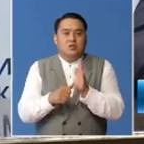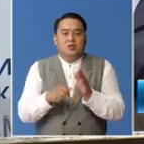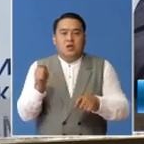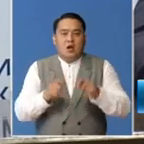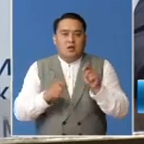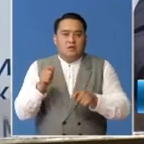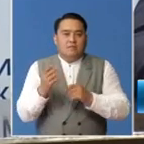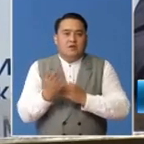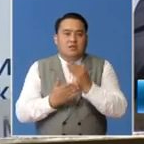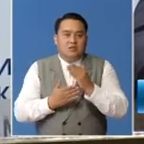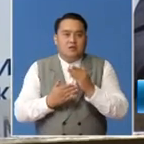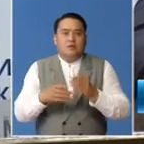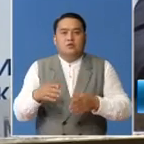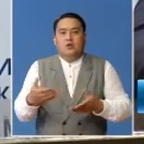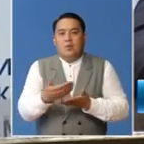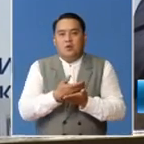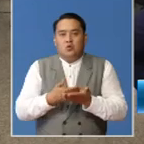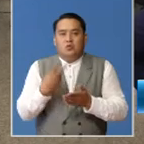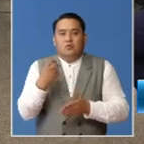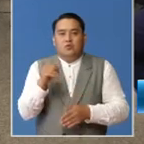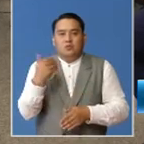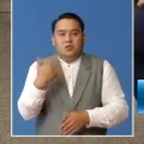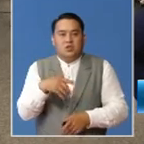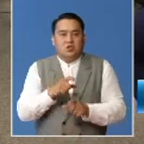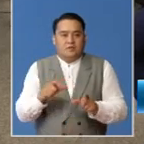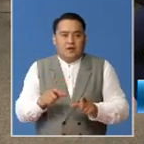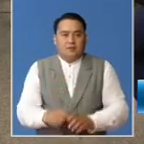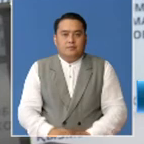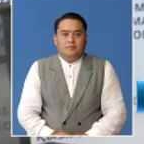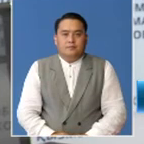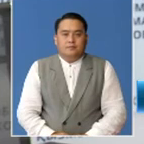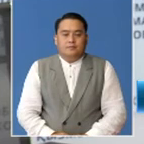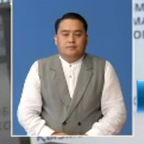60 делегатов. Всего форум собрал свыше 250 человек.